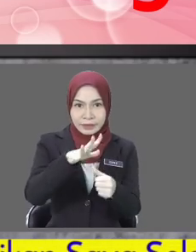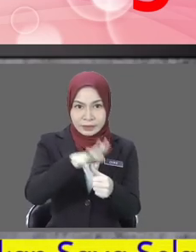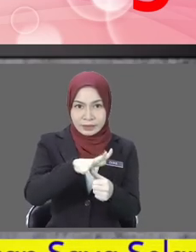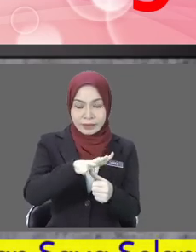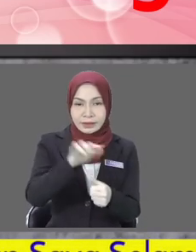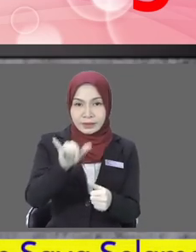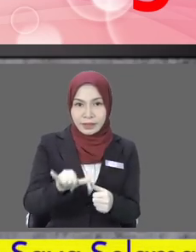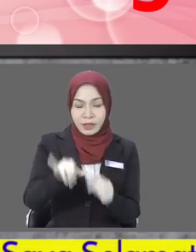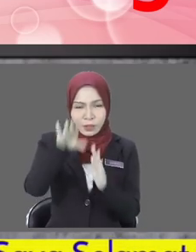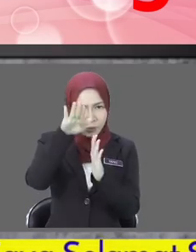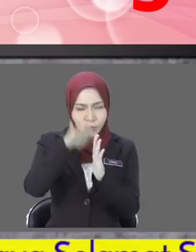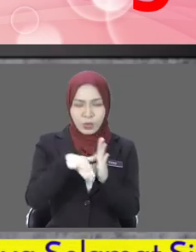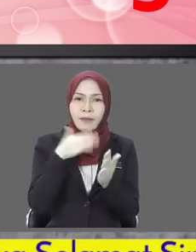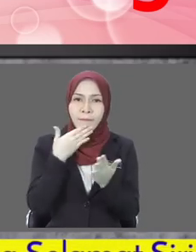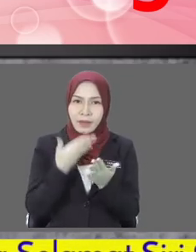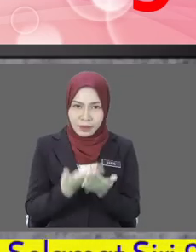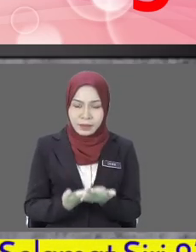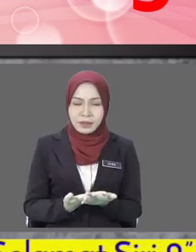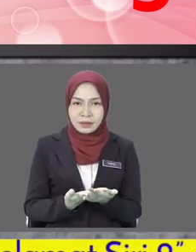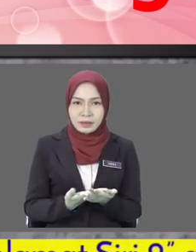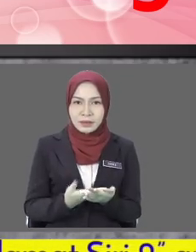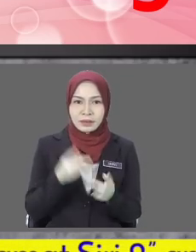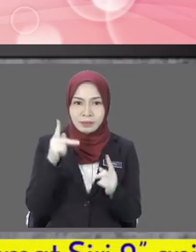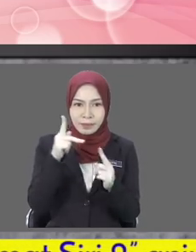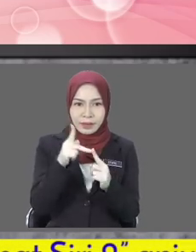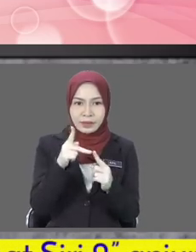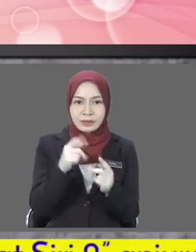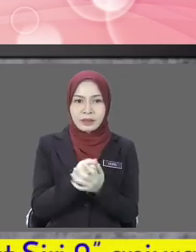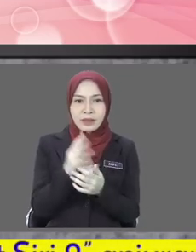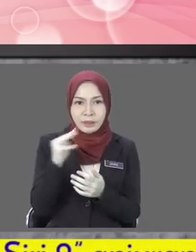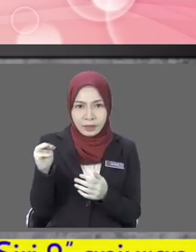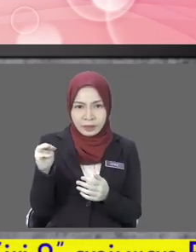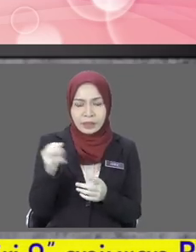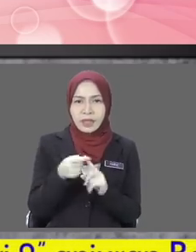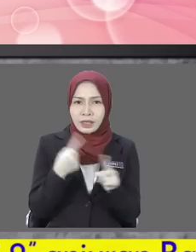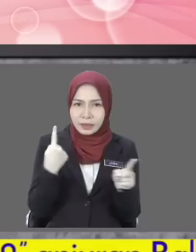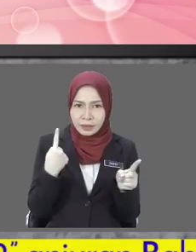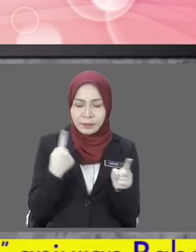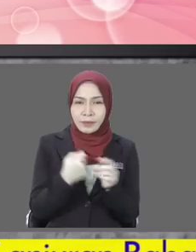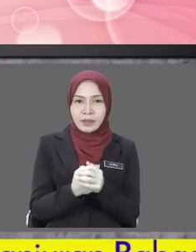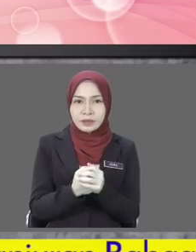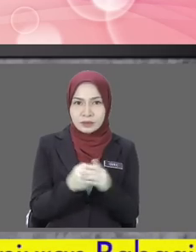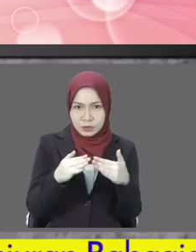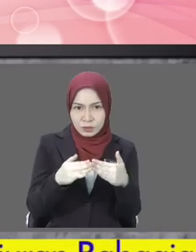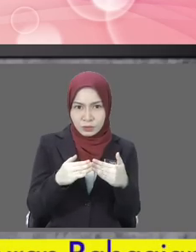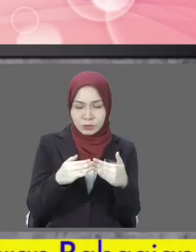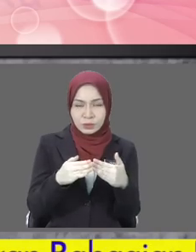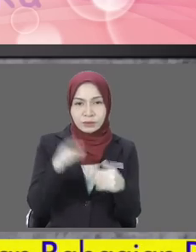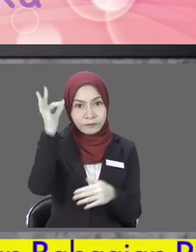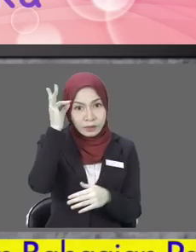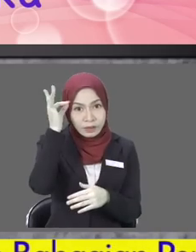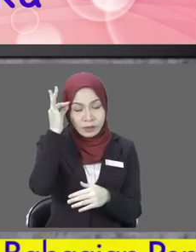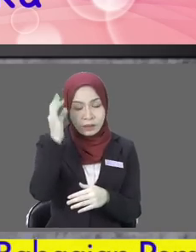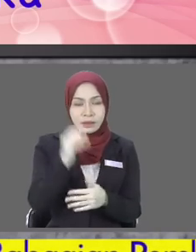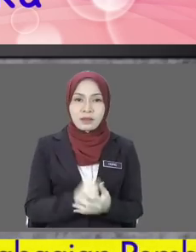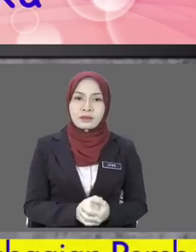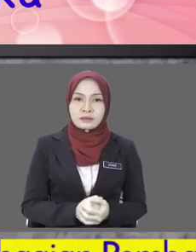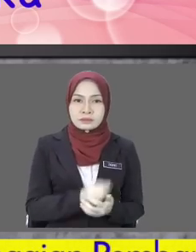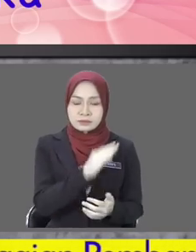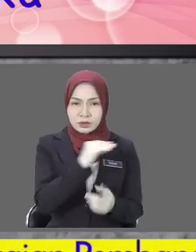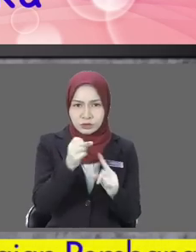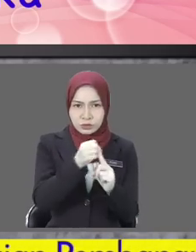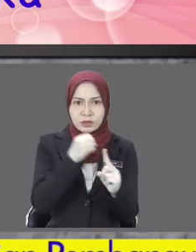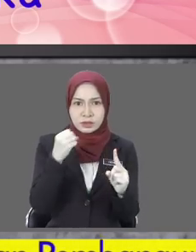kurang baik terutama kepada mangsa dari sudut Psikologi dan sosial yaitu cara berpikir